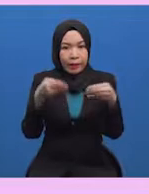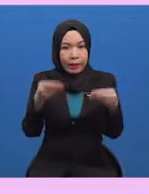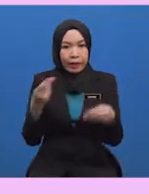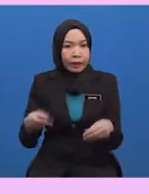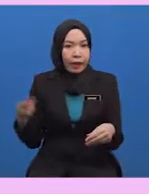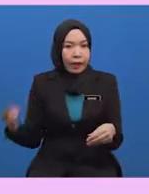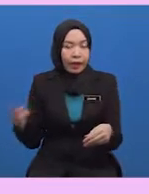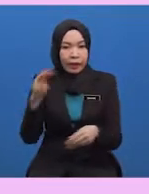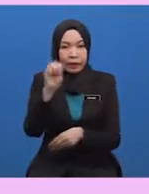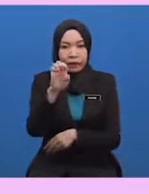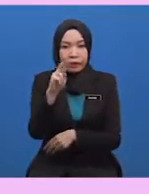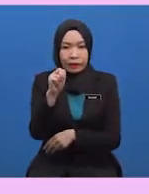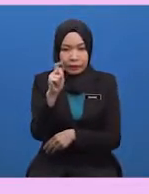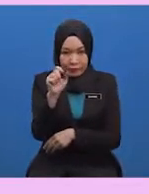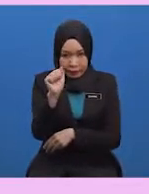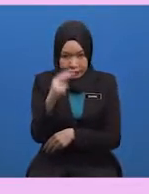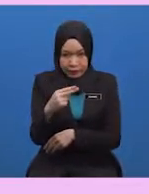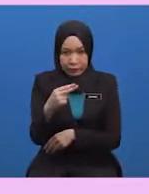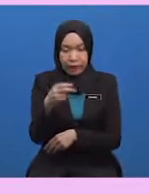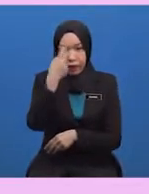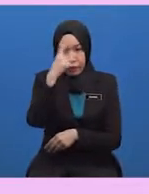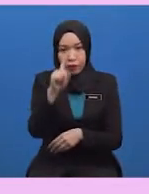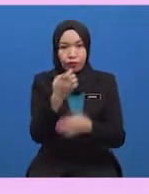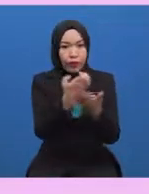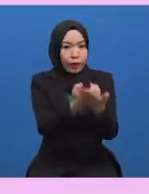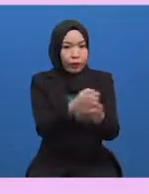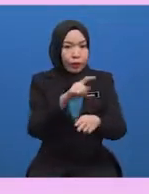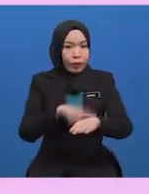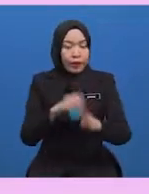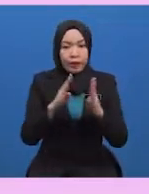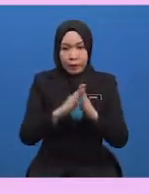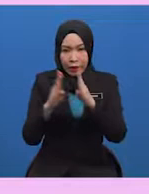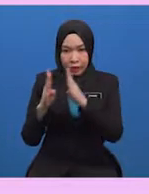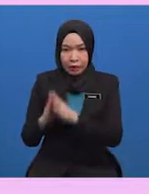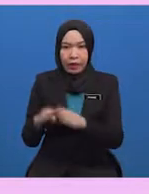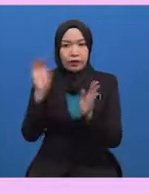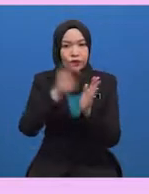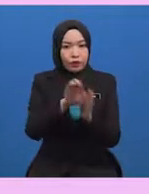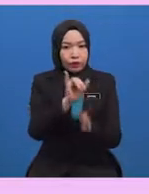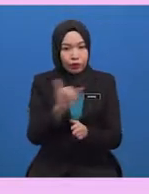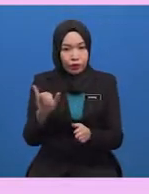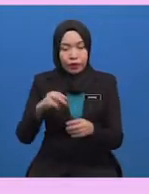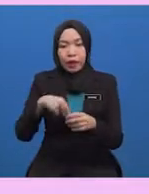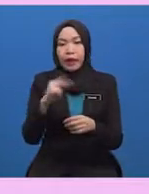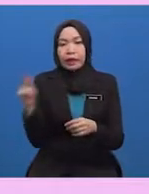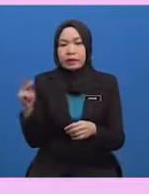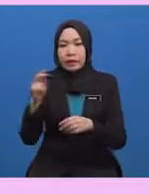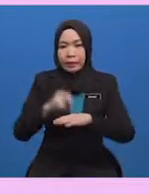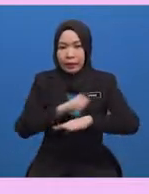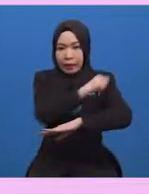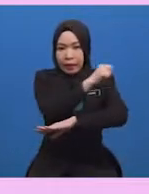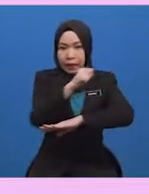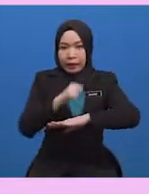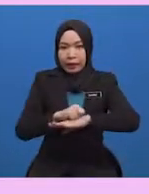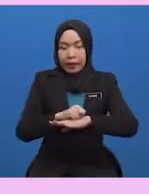dan sektor ekonomi di bandar seperti hasil pertanian dan produk IKS, manakala barangan